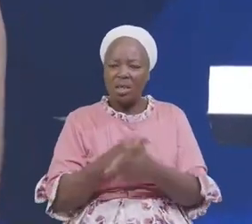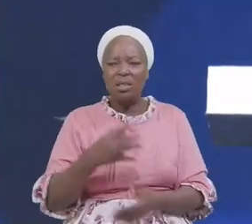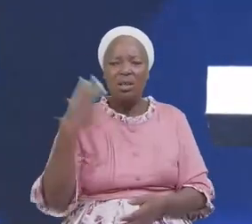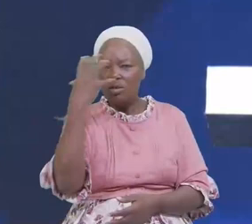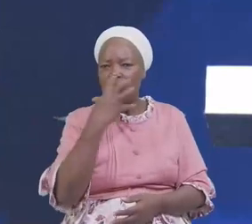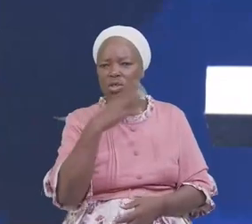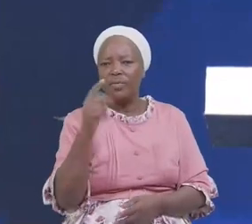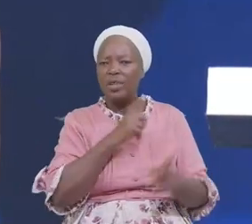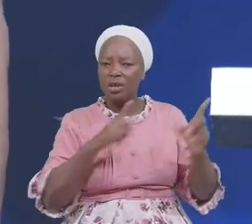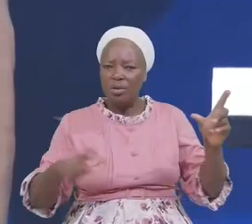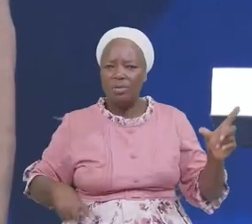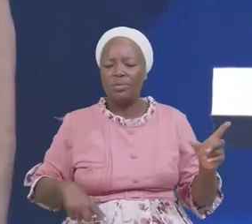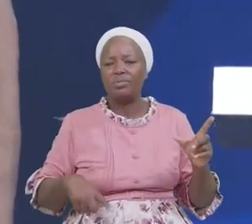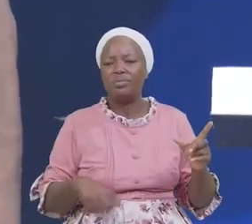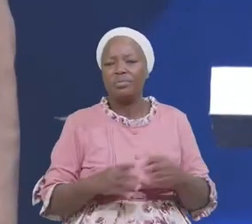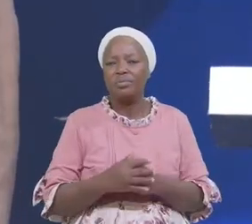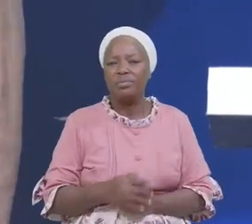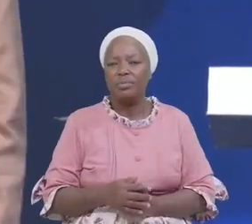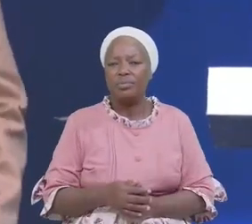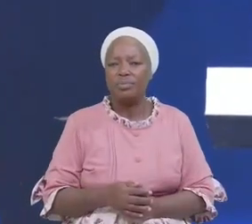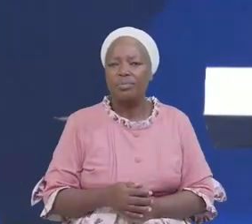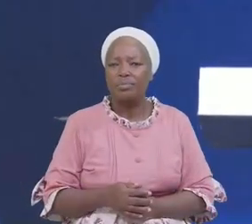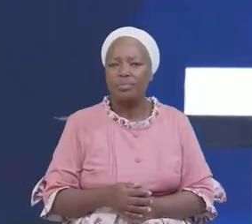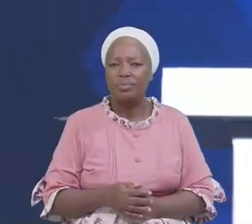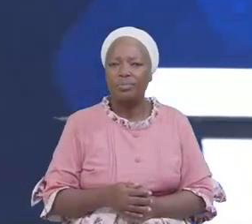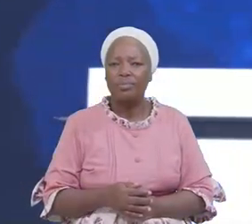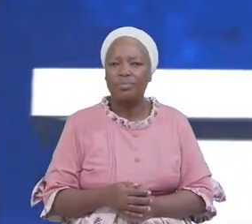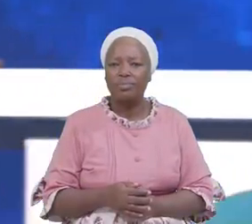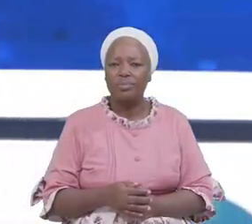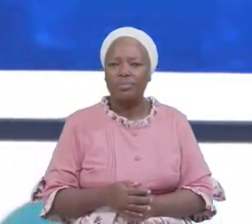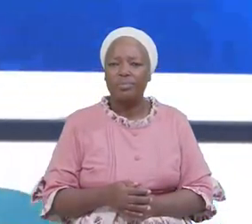Hâte-toi de descendre pour recevoir la bonté, la grâce de Dieu dans ta vie.